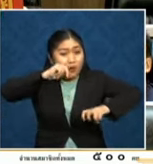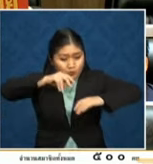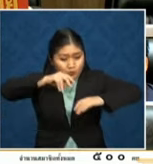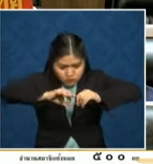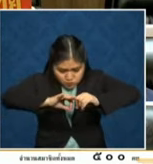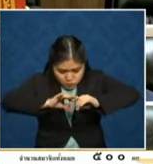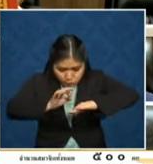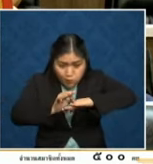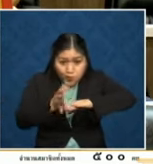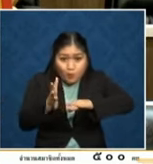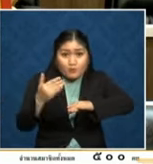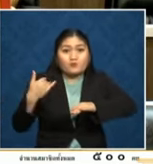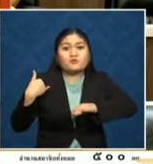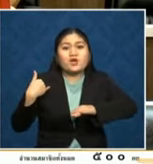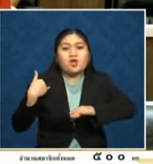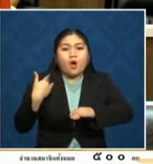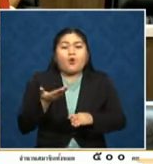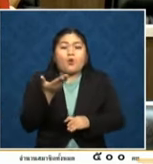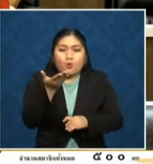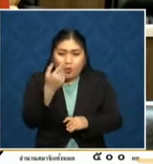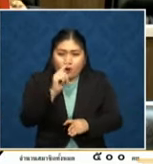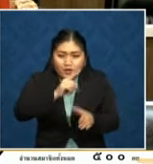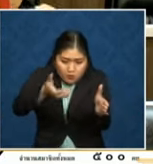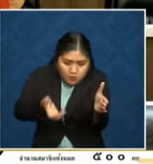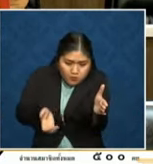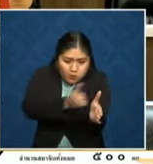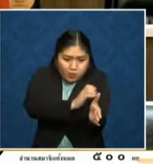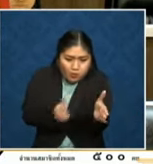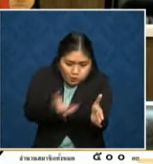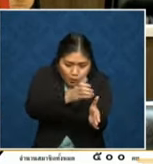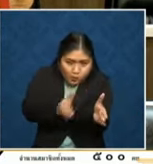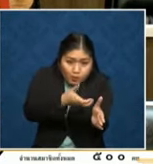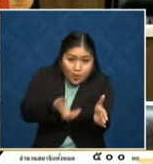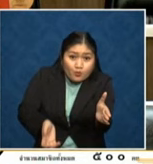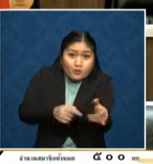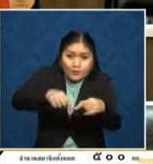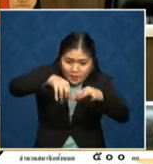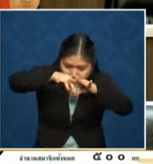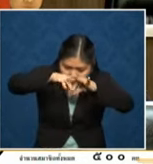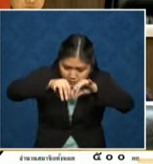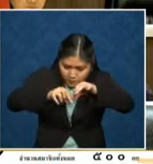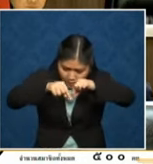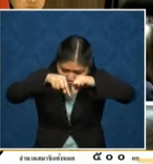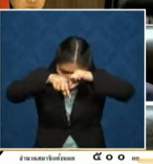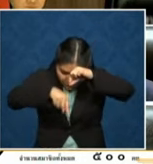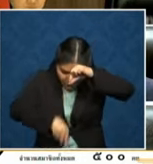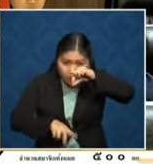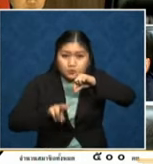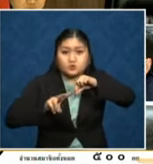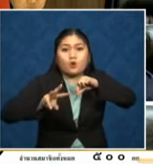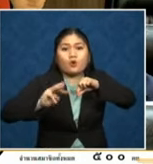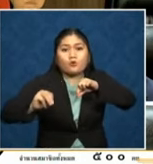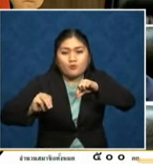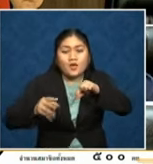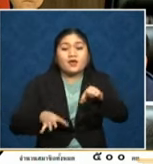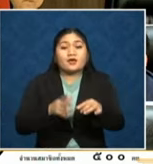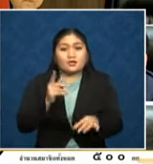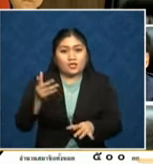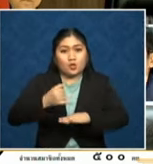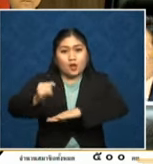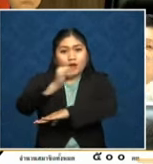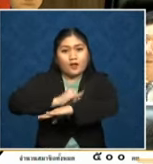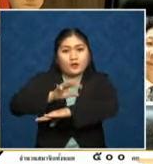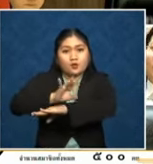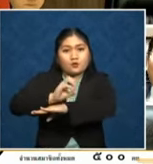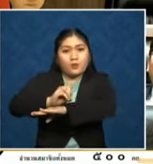ขอให้ปรับปรุงดังนี้ขุดลอกพื้นที่95ไร่ความลึก2เมตรเสริมทำนบดินความยาว600เมตร